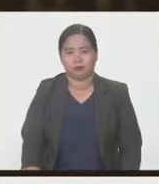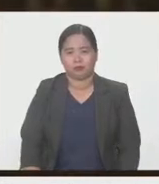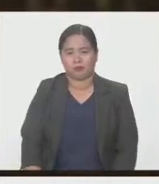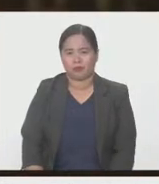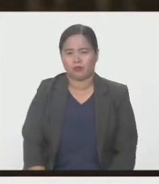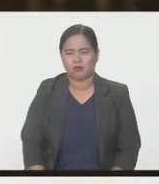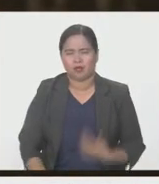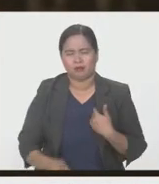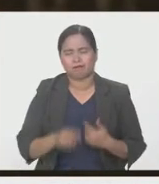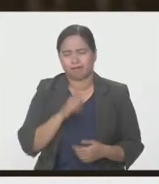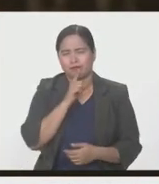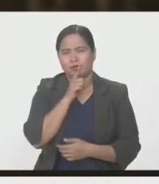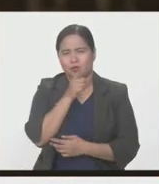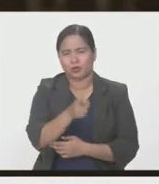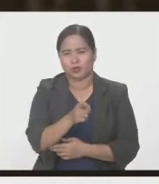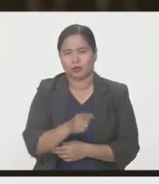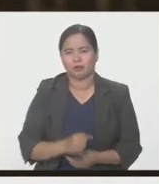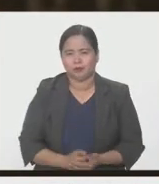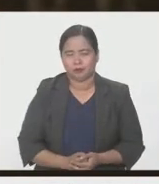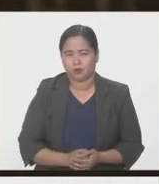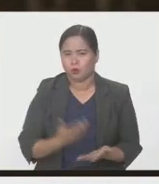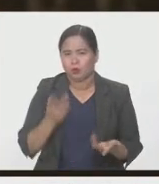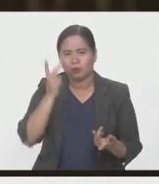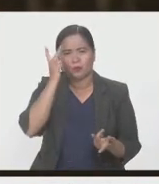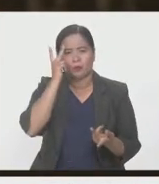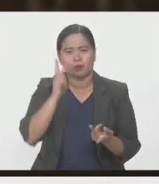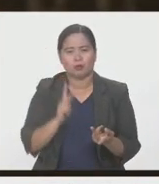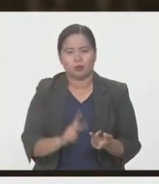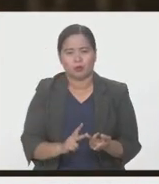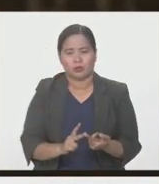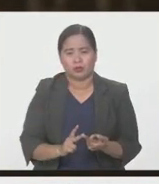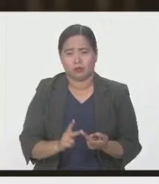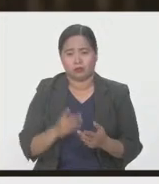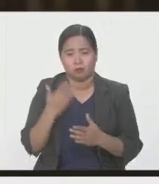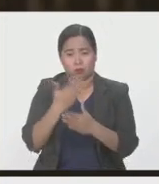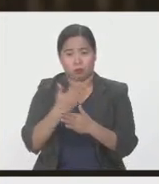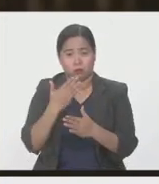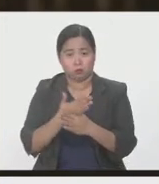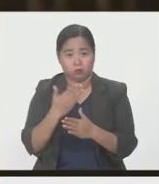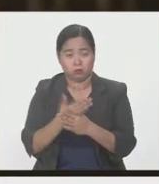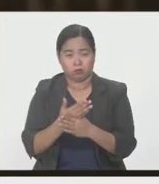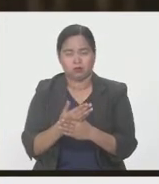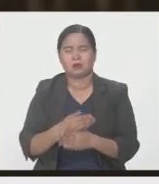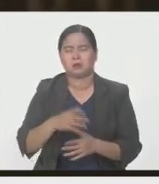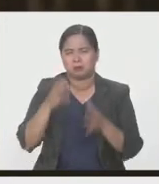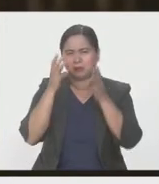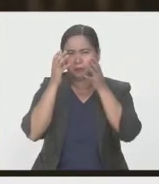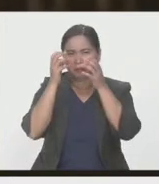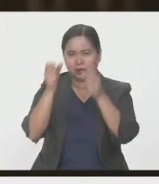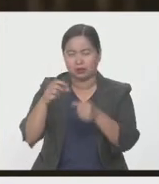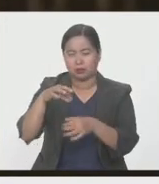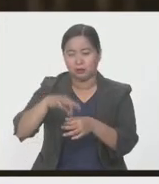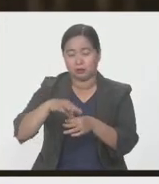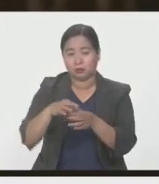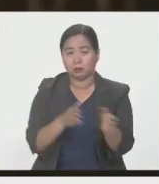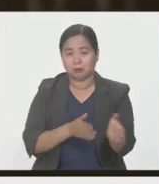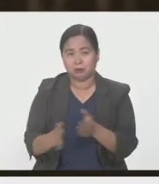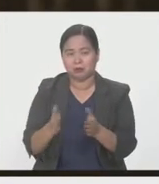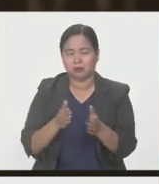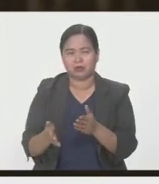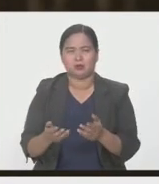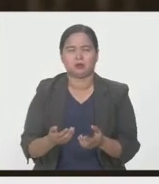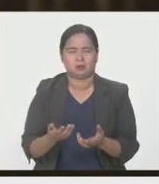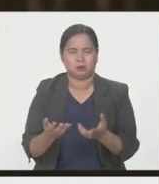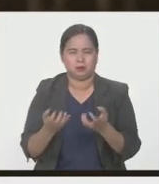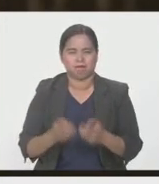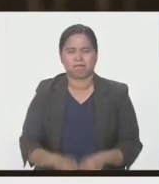Главная цель, я в этом не сомневаюсь, заключается в том, чтобы, если не сорвать президентские выборы в России, то хотя